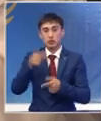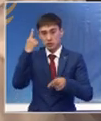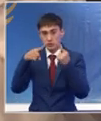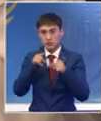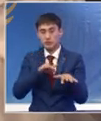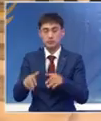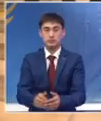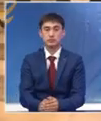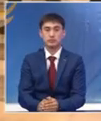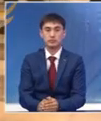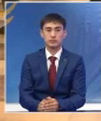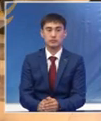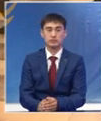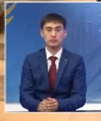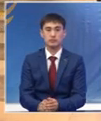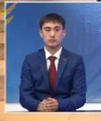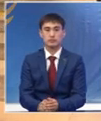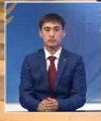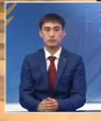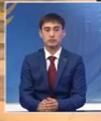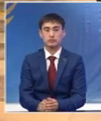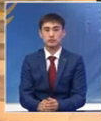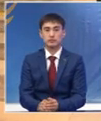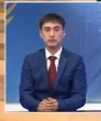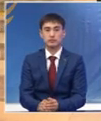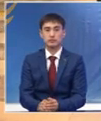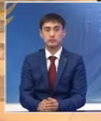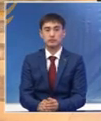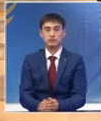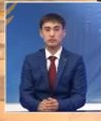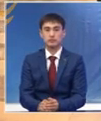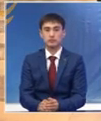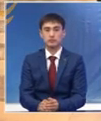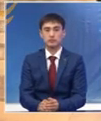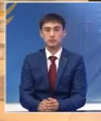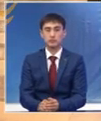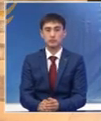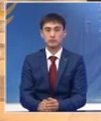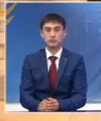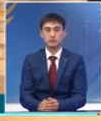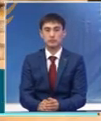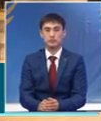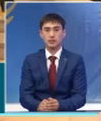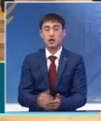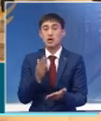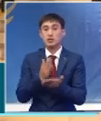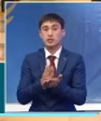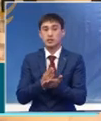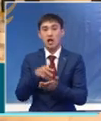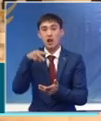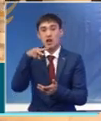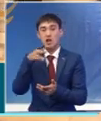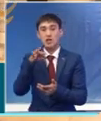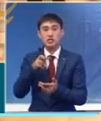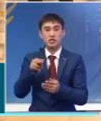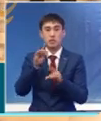творческого вечера. Жер туралы, ер туралы, отан туралы, лирикалық әндері бар. Есть еще лирические песни